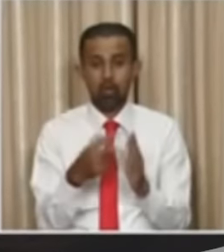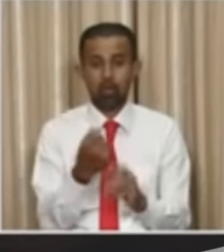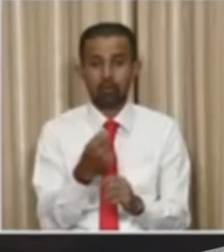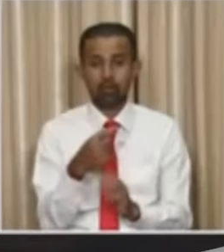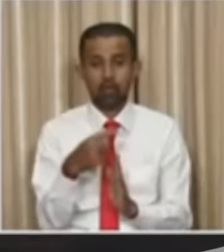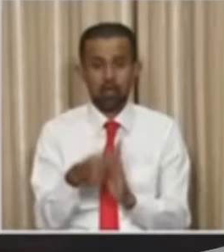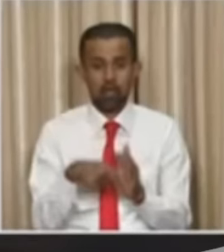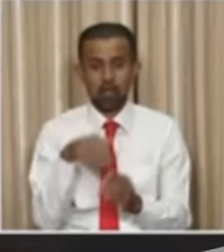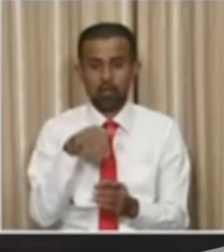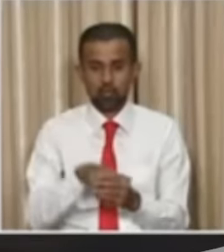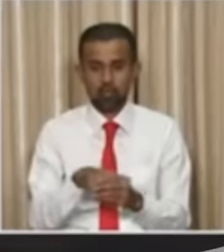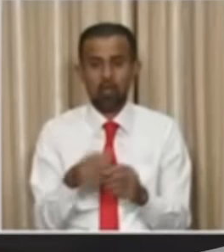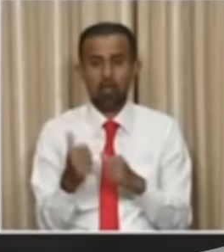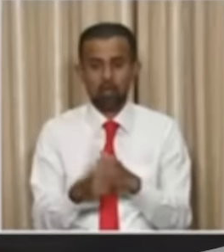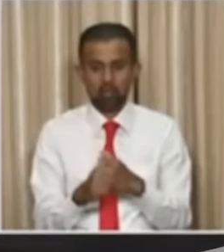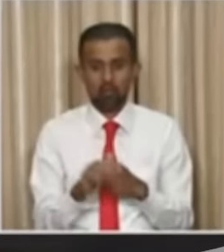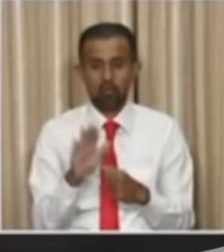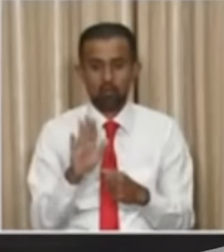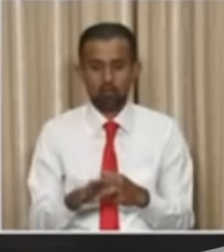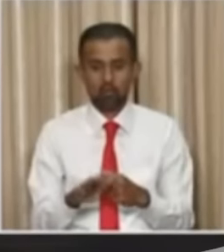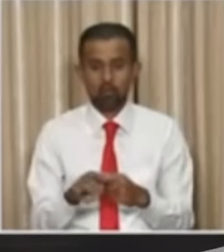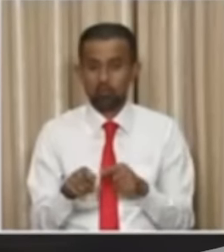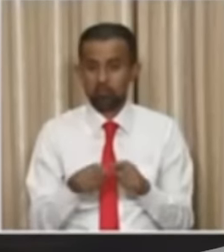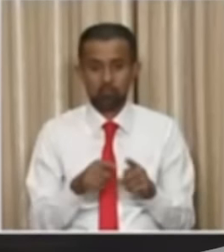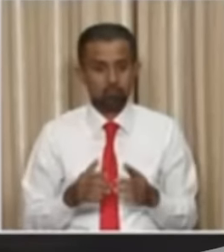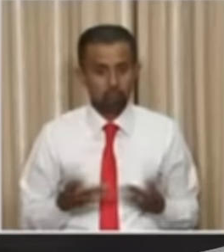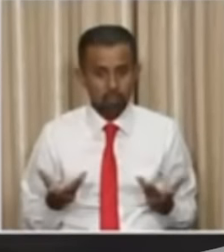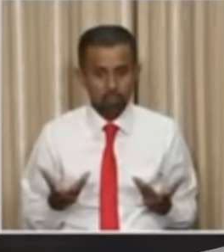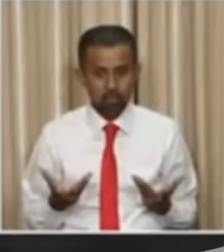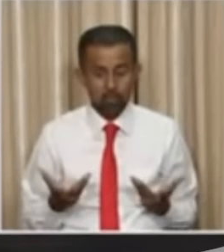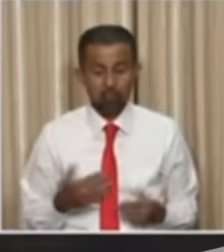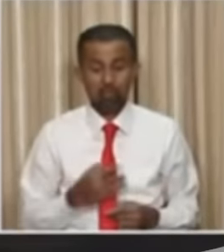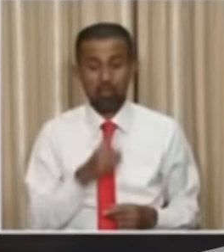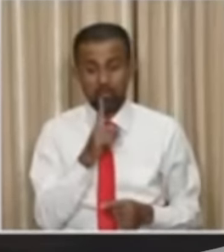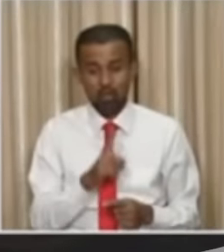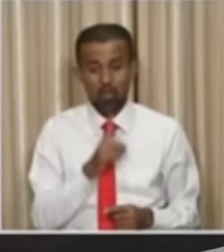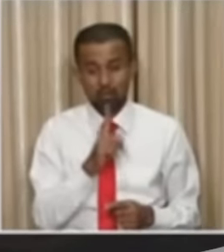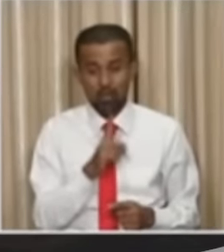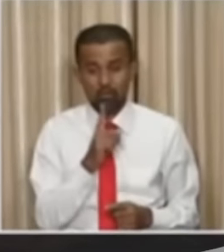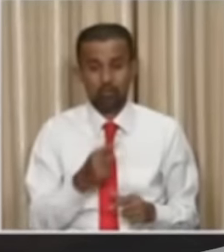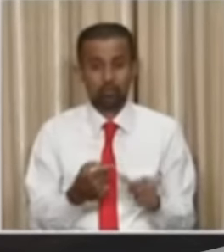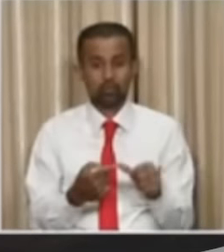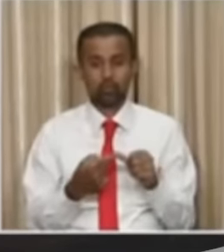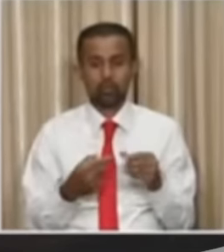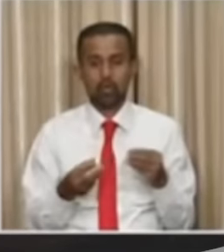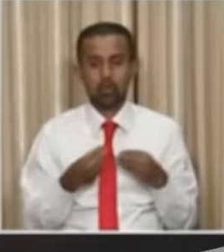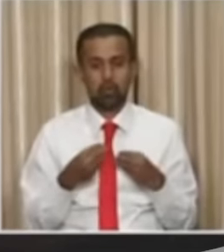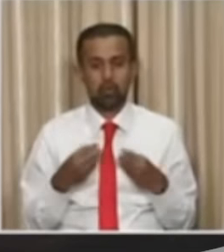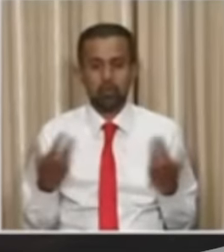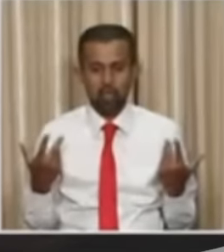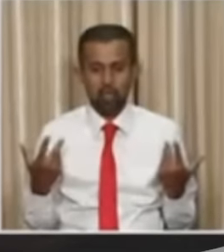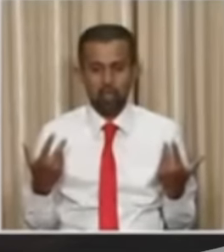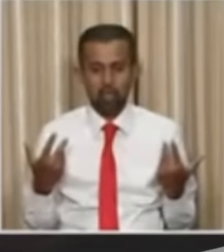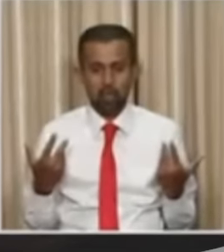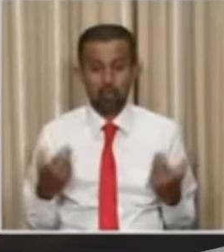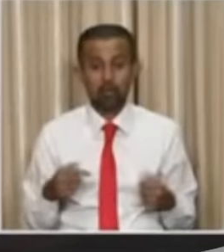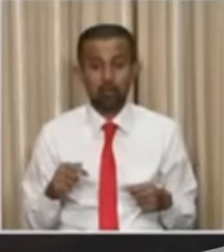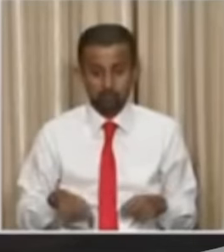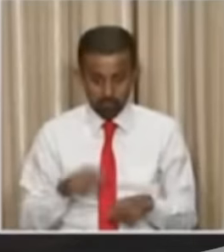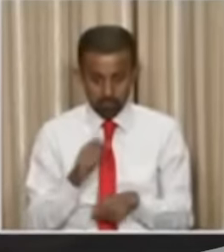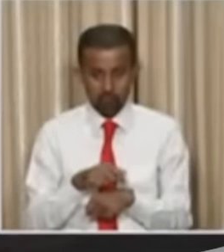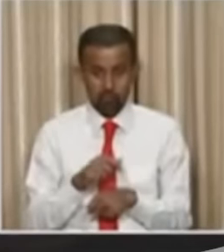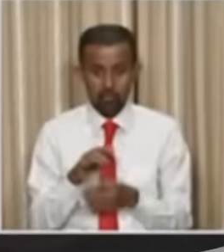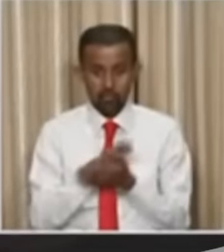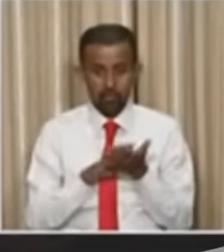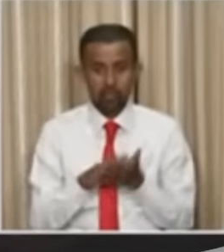තුල පිහිටුව යුතුයි. එසේ නොමැතිව අපි මේක කොච්චර කතා කරත් මේකට උත්තරයක් ලැබෙන්නේ නැහැ. ඒ නිසා දැන්වත් ඒක තේරුම්